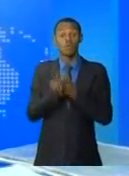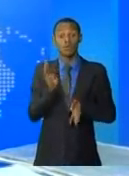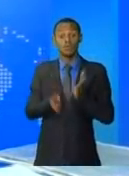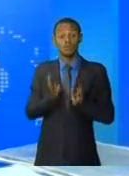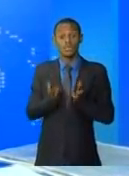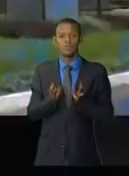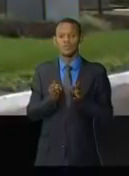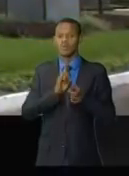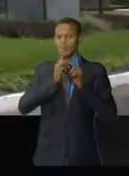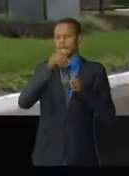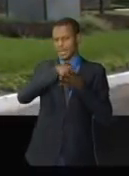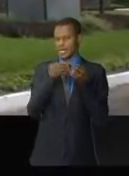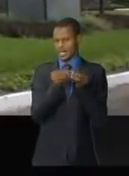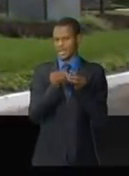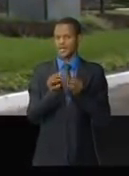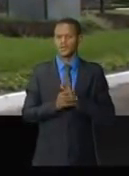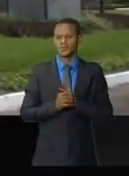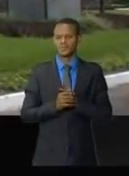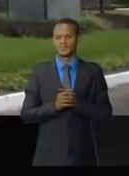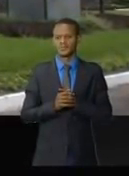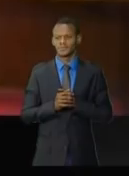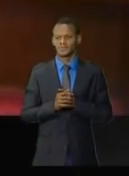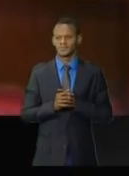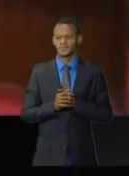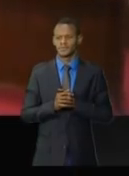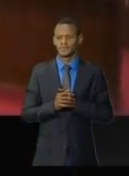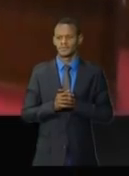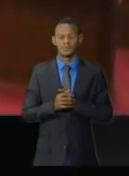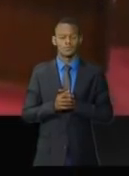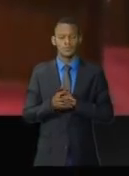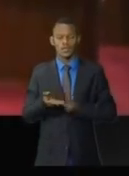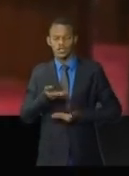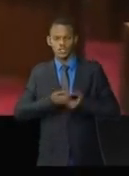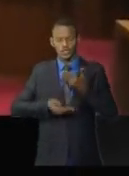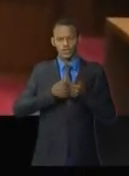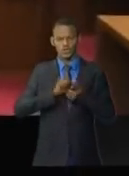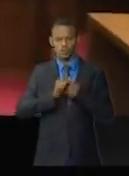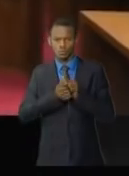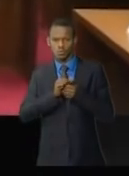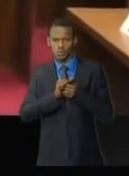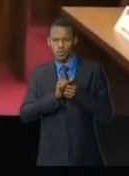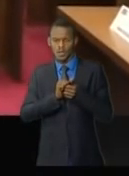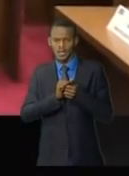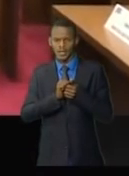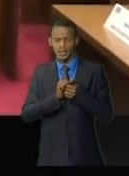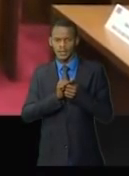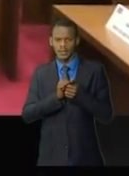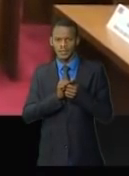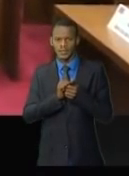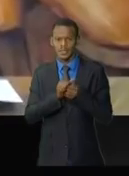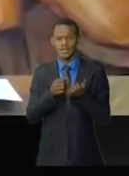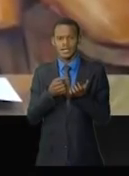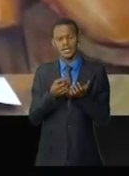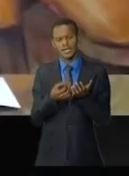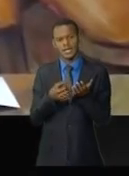Boulaye Pompomba. L'échéance fiscale du 1er février à Kinshasa a été reportée au 31 mars prochain. Cette